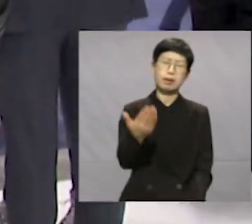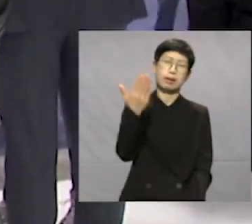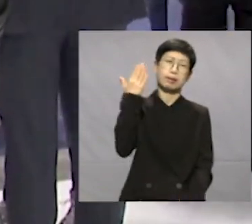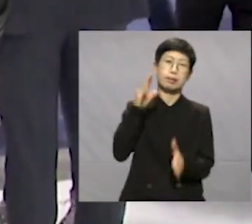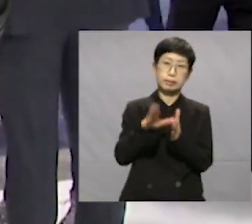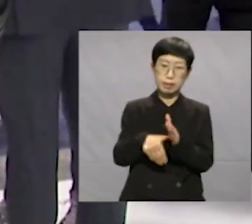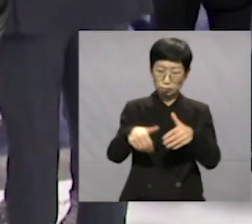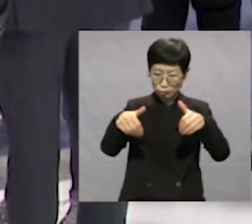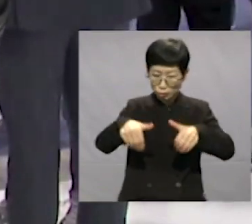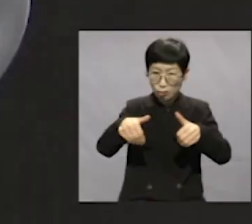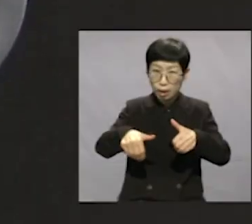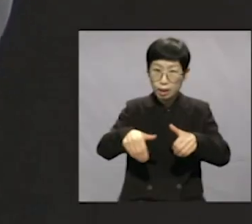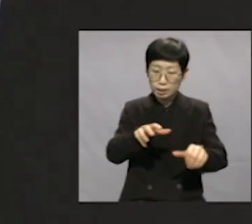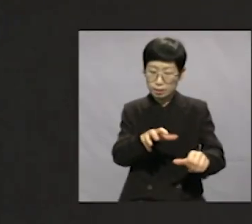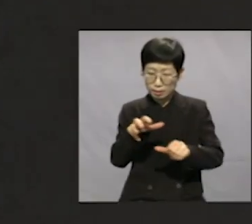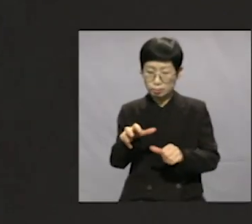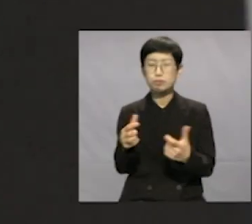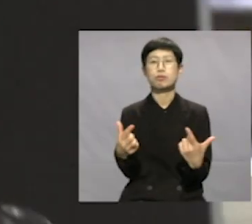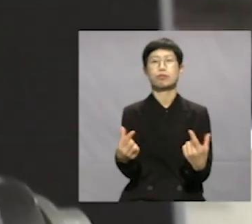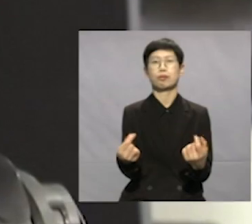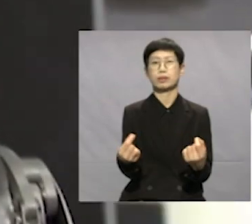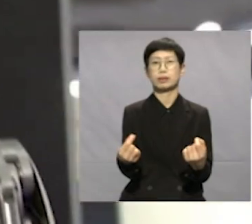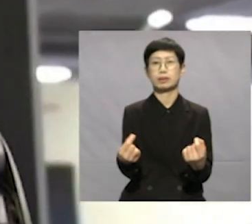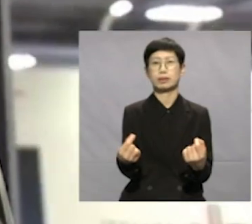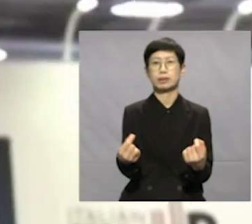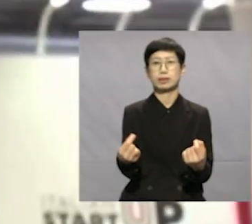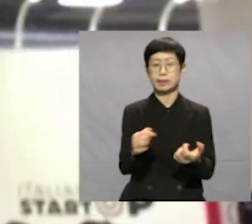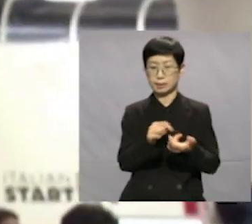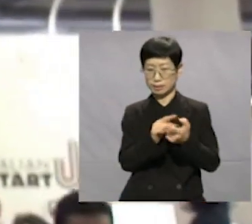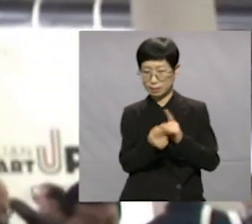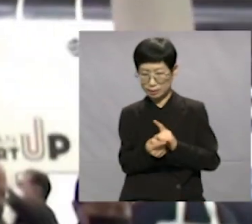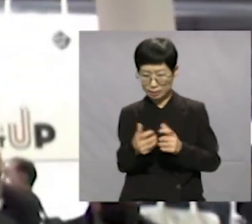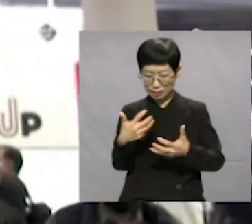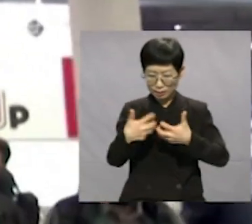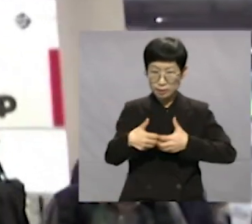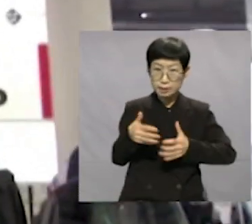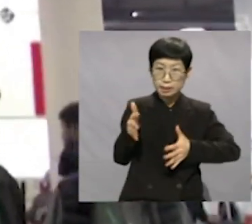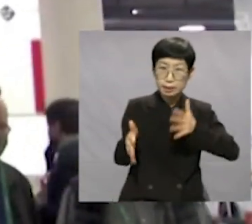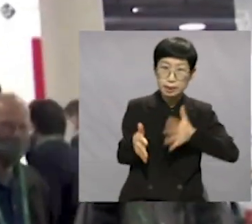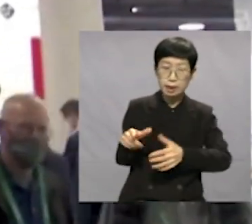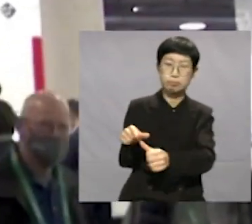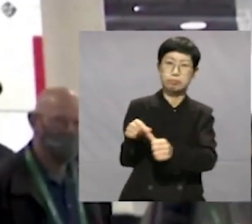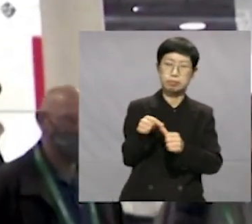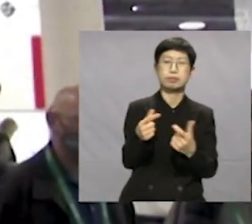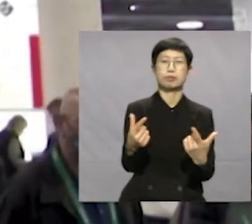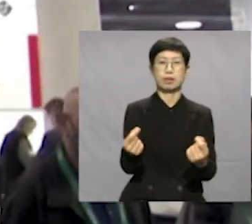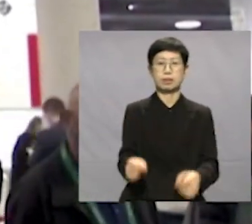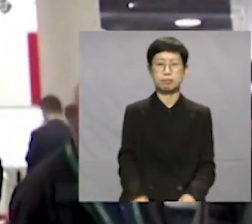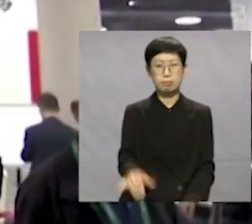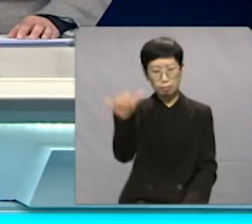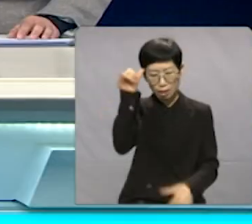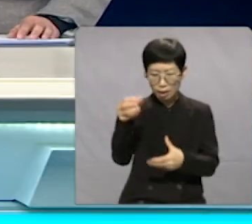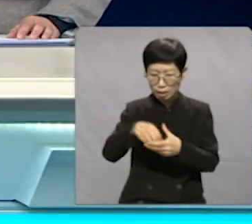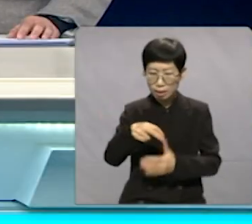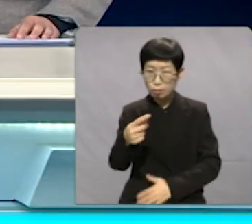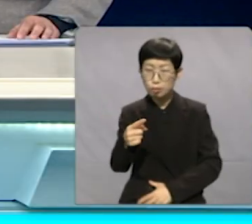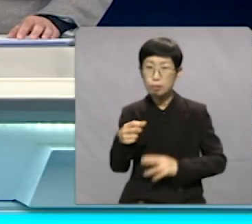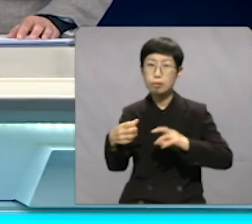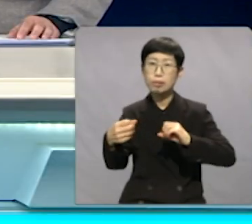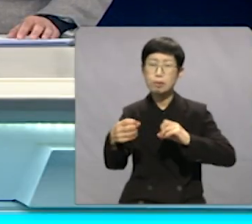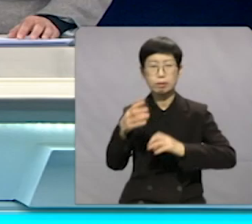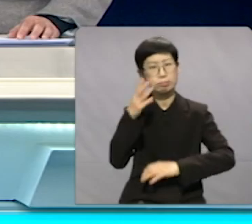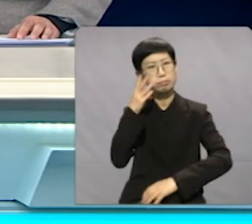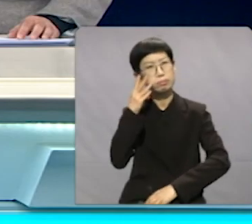노예를 부리듯이 네. 그런 기능을 갖춘 옵티머스 로봇들이 가정으로 들어온다는 얘기죠. 아무리 AI가 탑재가 돼도 대화가 좀